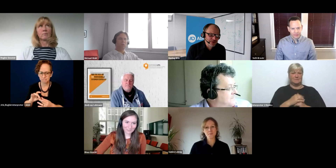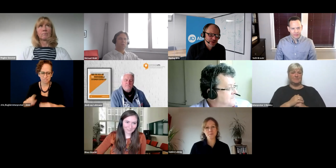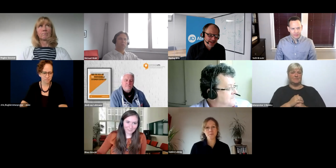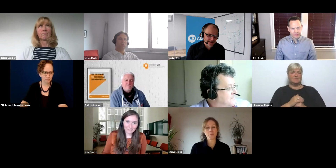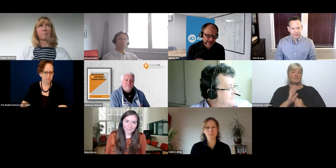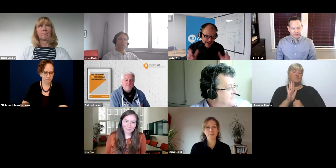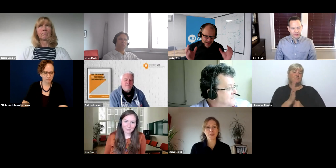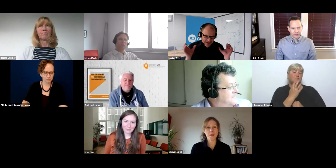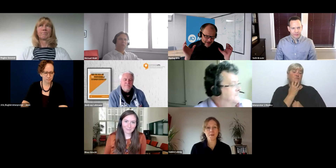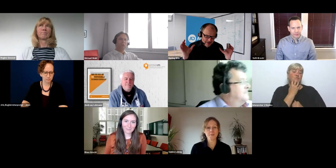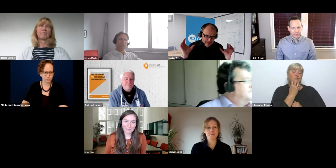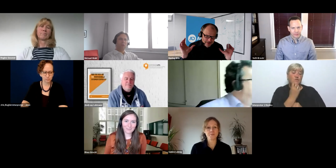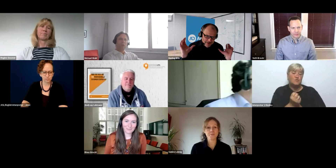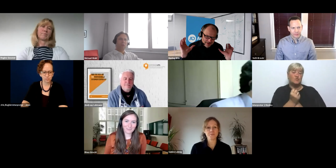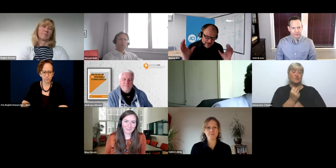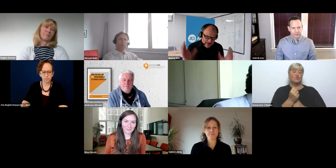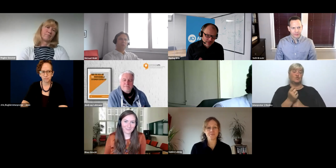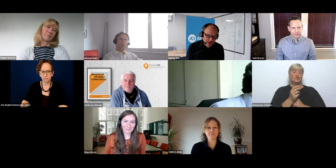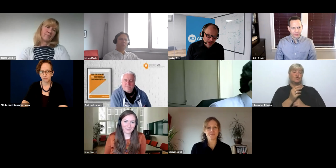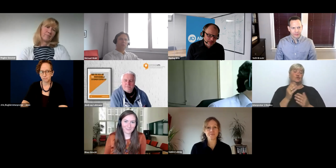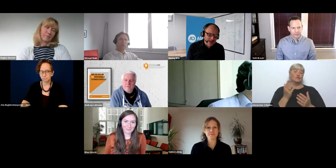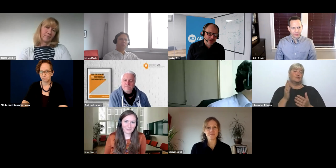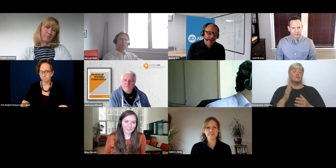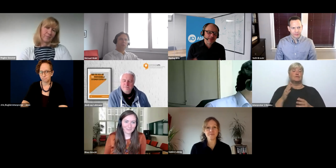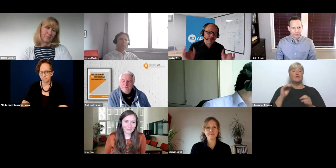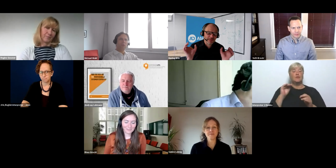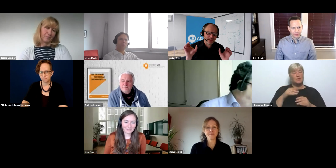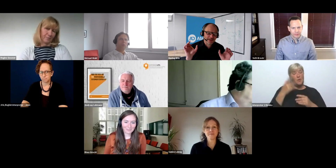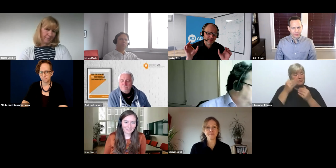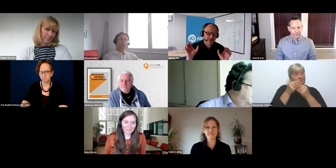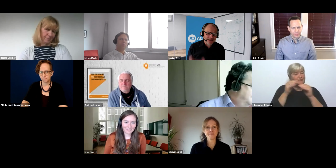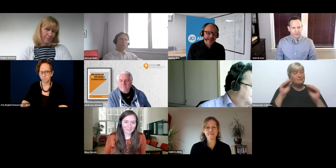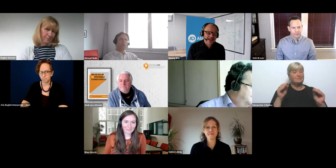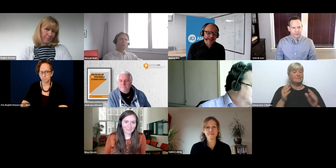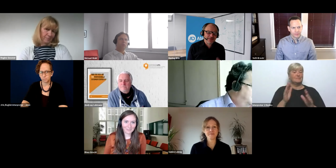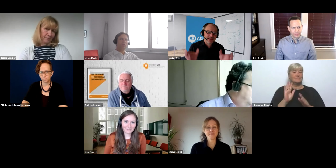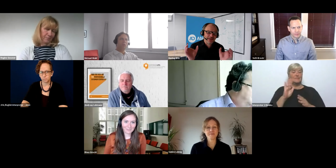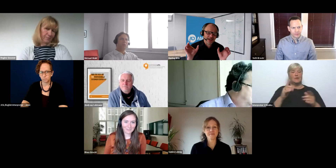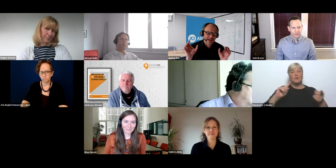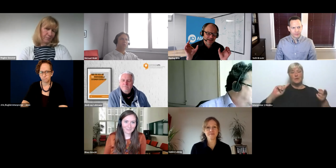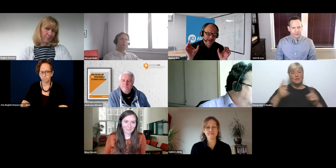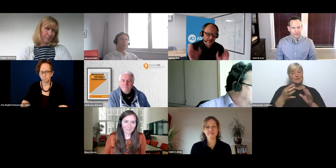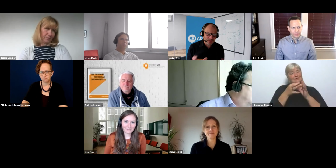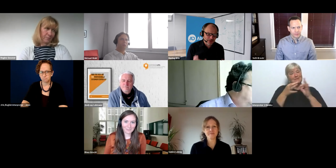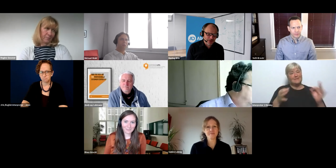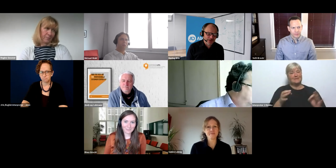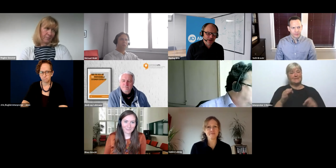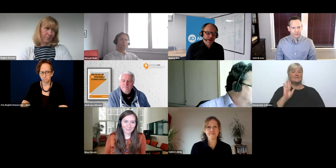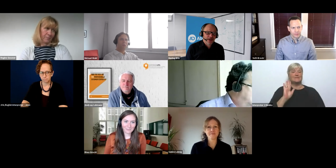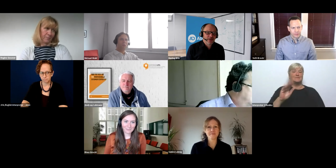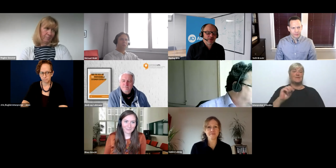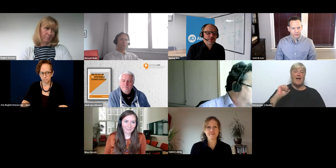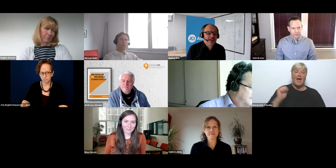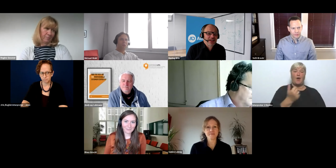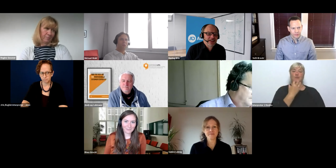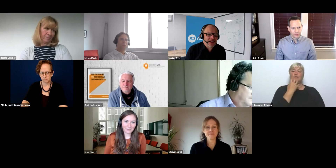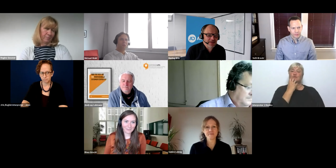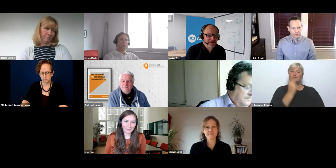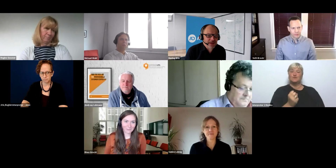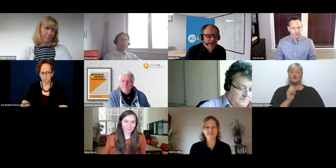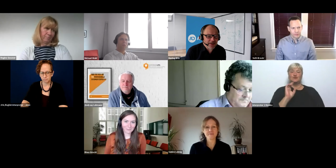dein Wunsch, um ihn noch unserem Publikum mitzugeben, in einem kurzen Satz, was wäre dein Hauptwunsch, um